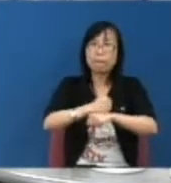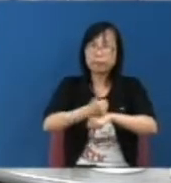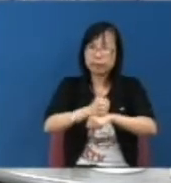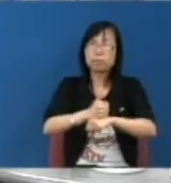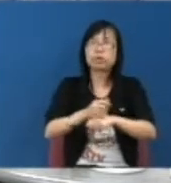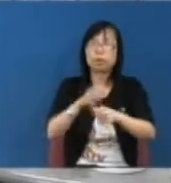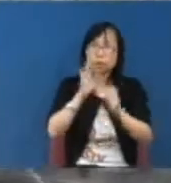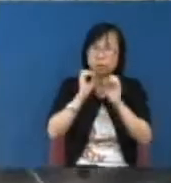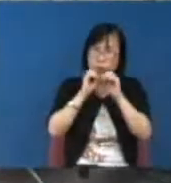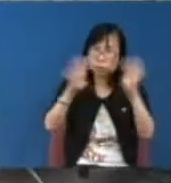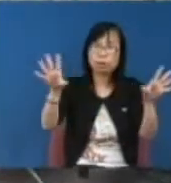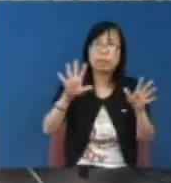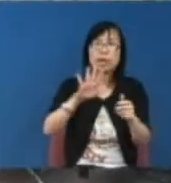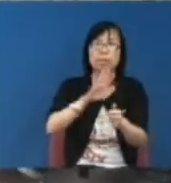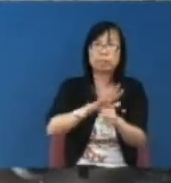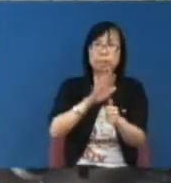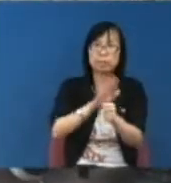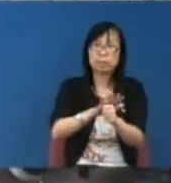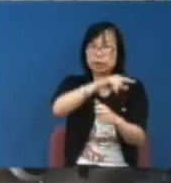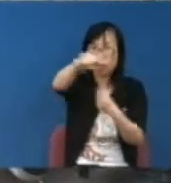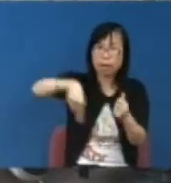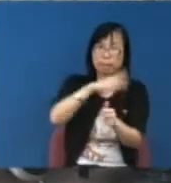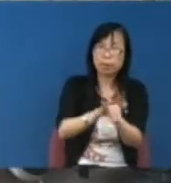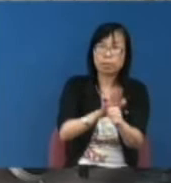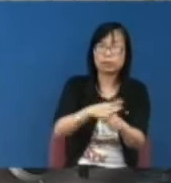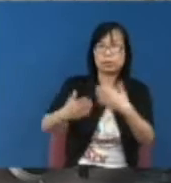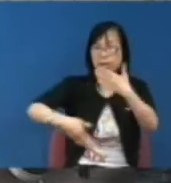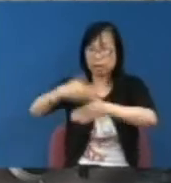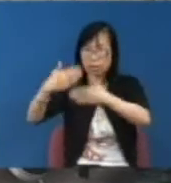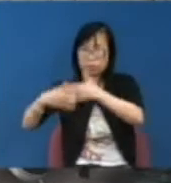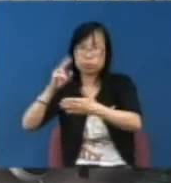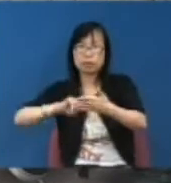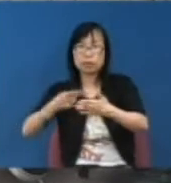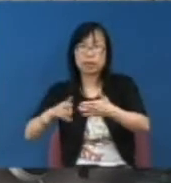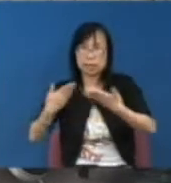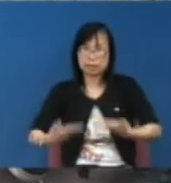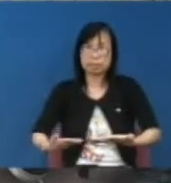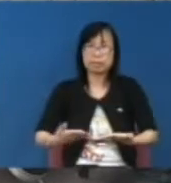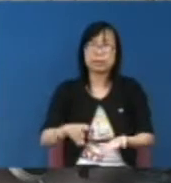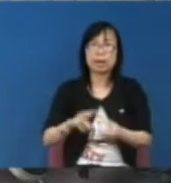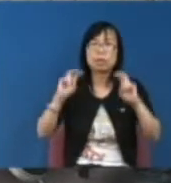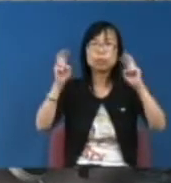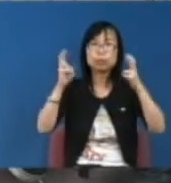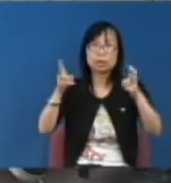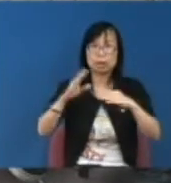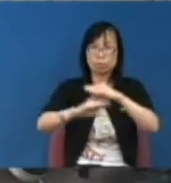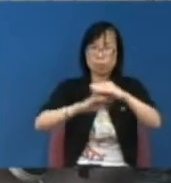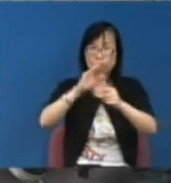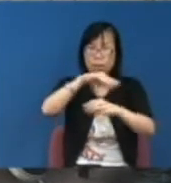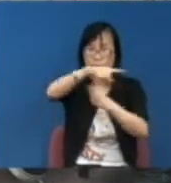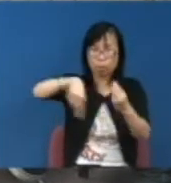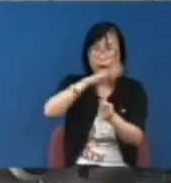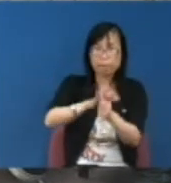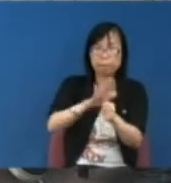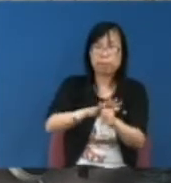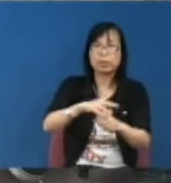嘅。 嗯，好同意啊 ，Paul 啊，咁啊，寶積亦都要即係話我哋喺樓宇維修篇今集咧專題講環保建築啊，咁你啊真係業